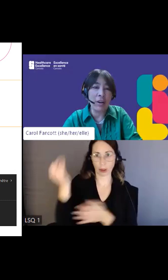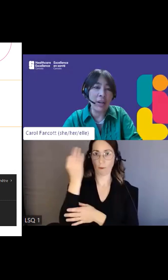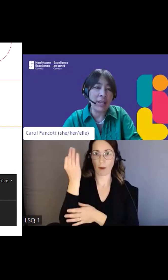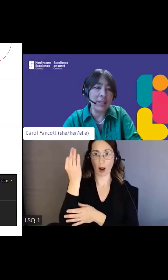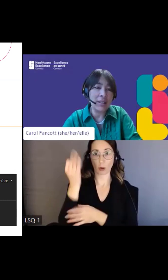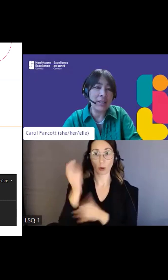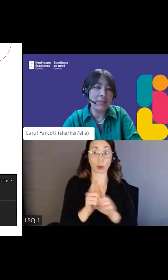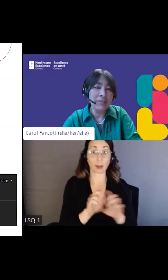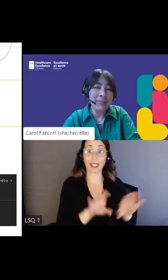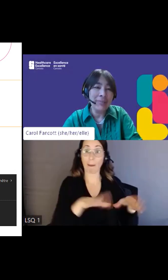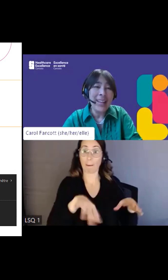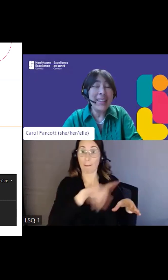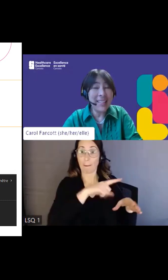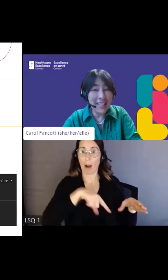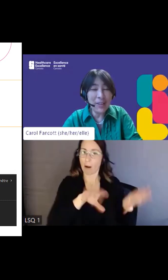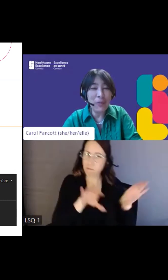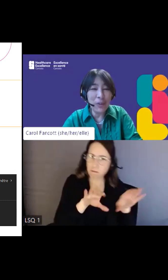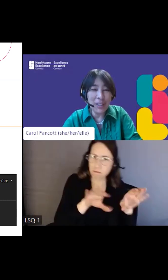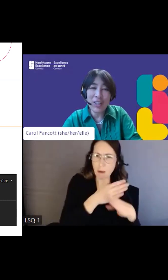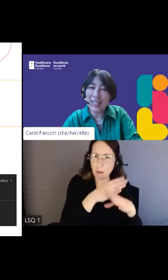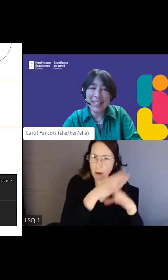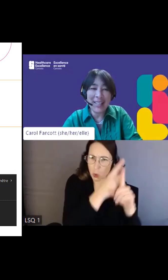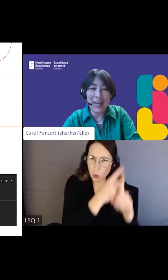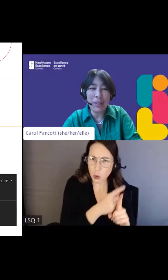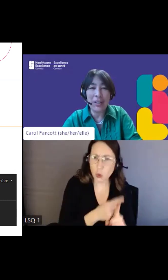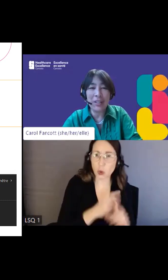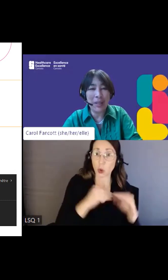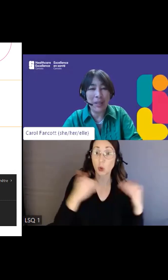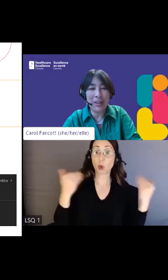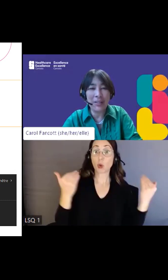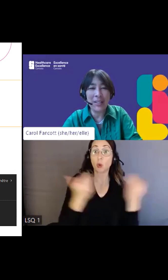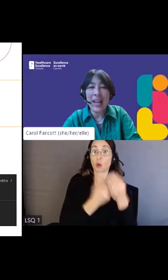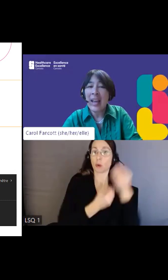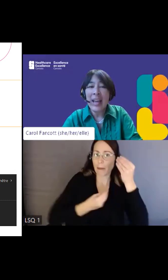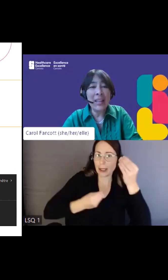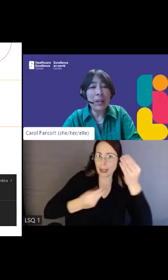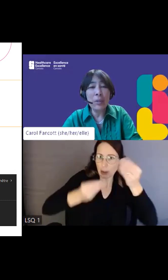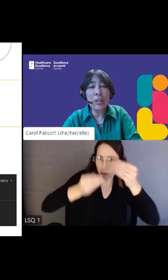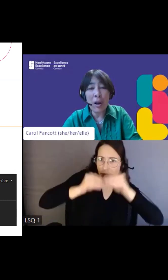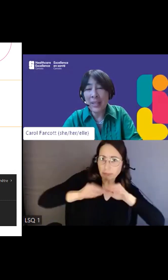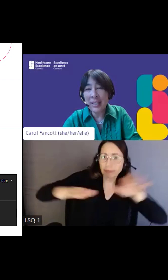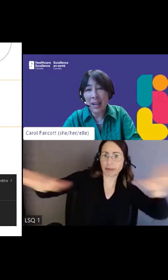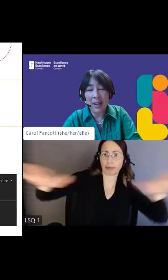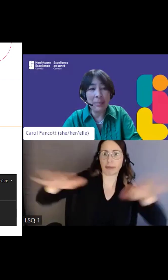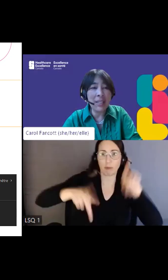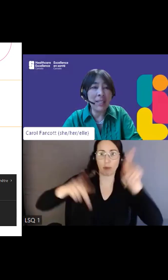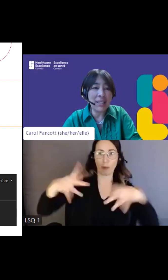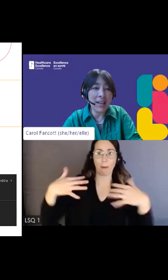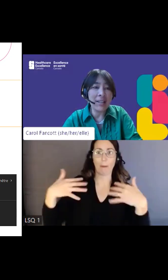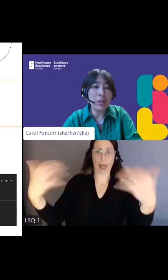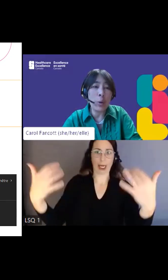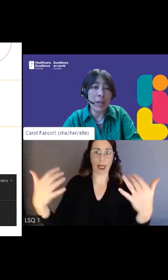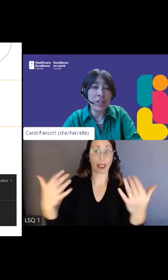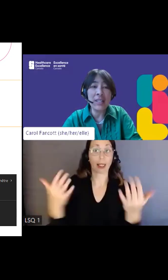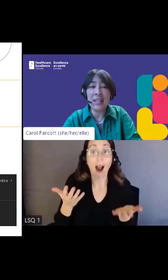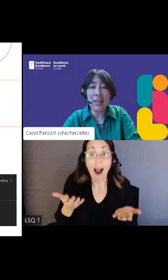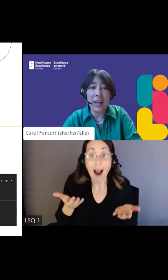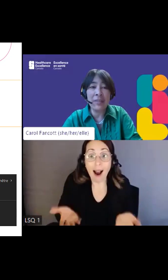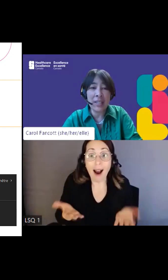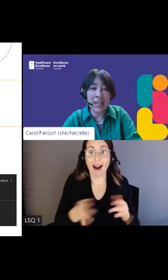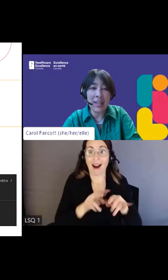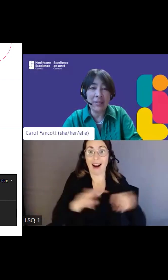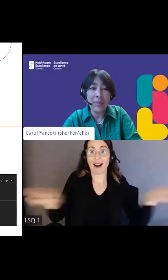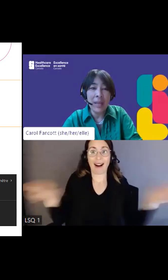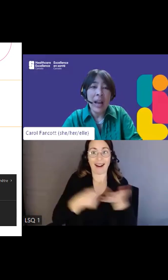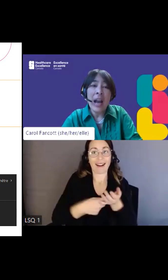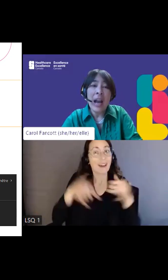avec l'ensemble du public. Donc, nous avons un panel incroyable d'intervenants aujourd'hui et nous n'avons cependant pas